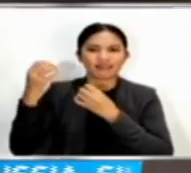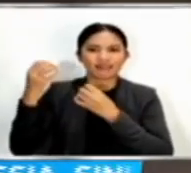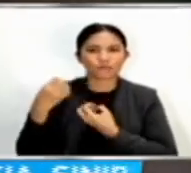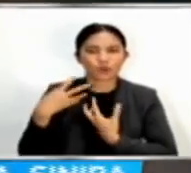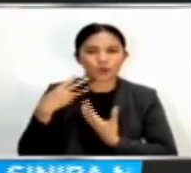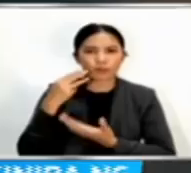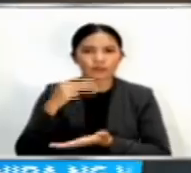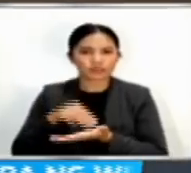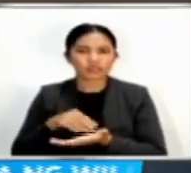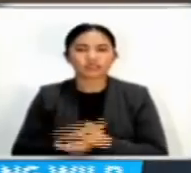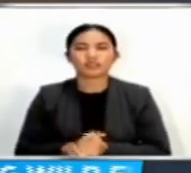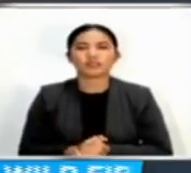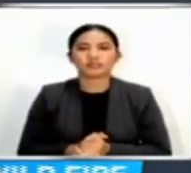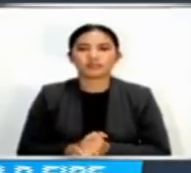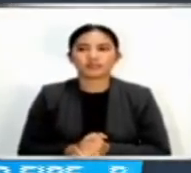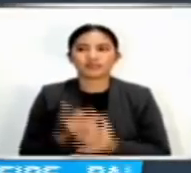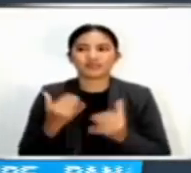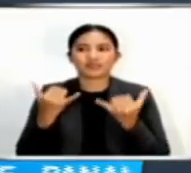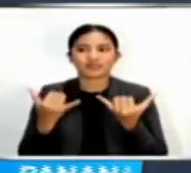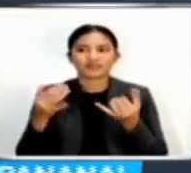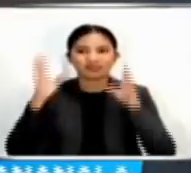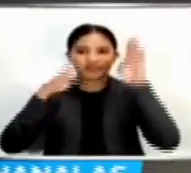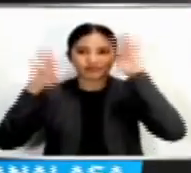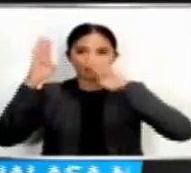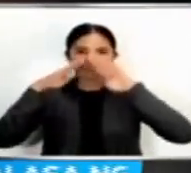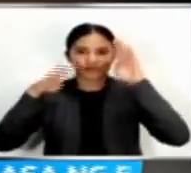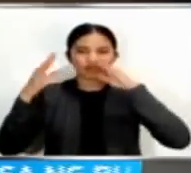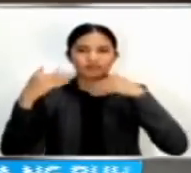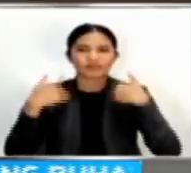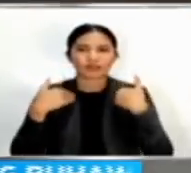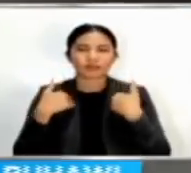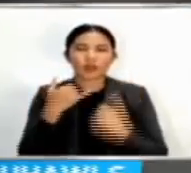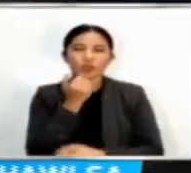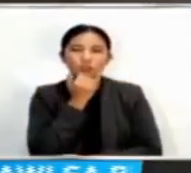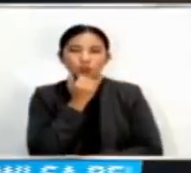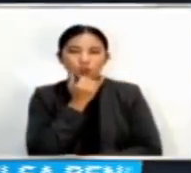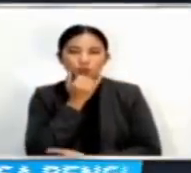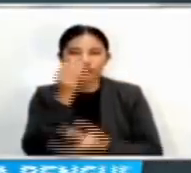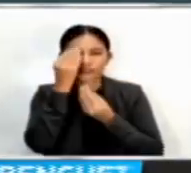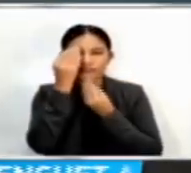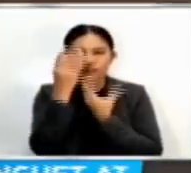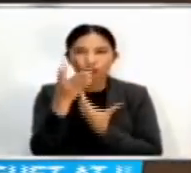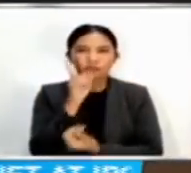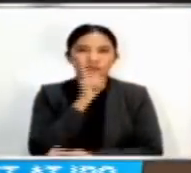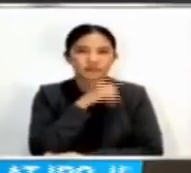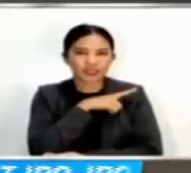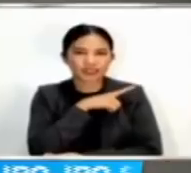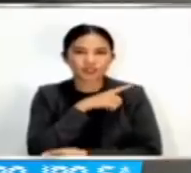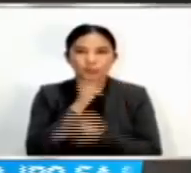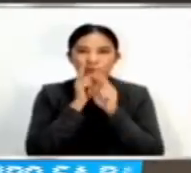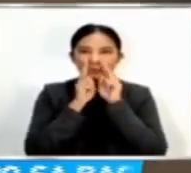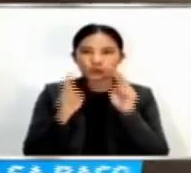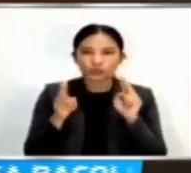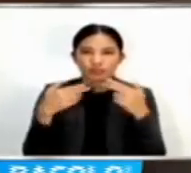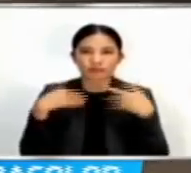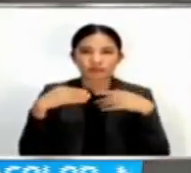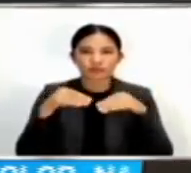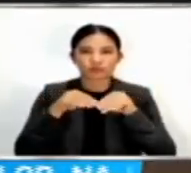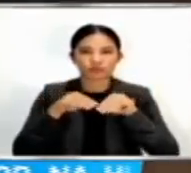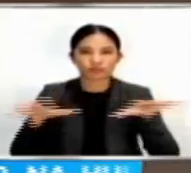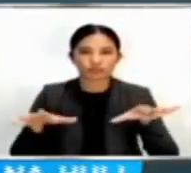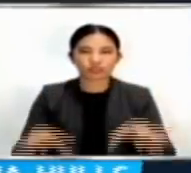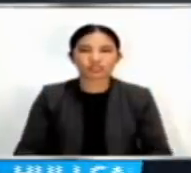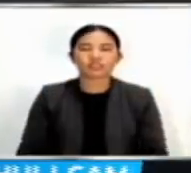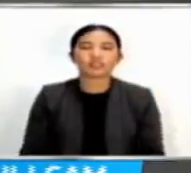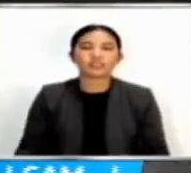Ang problema lang, pati yung wrong information, mabilis pumalat. And so, nag-recreate ito